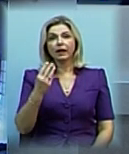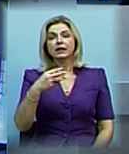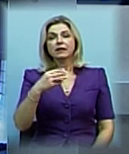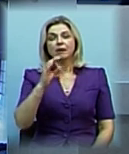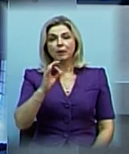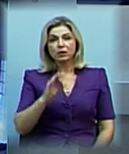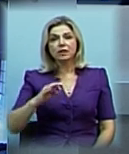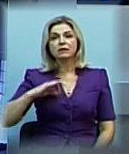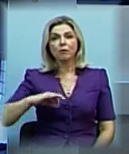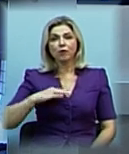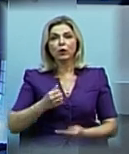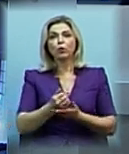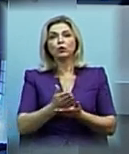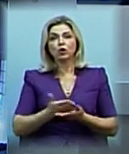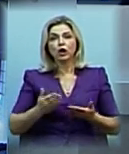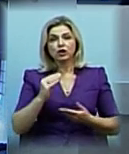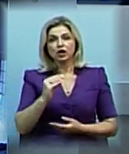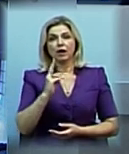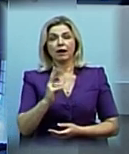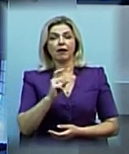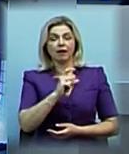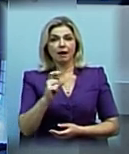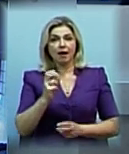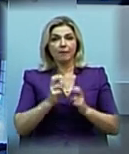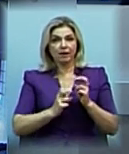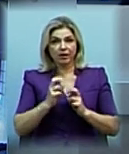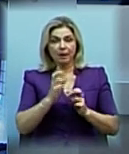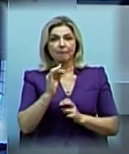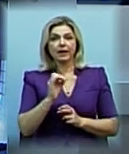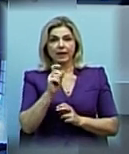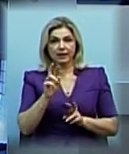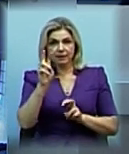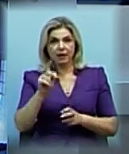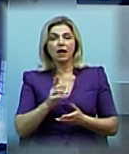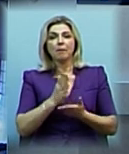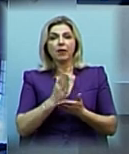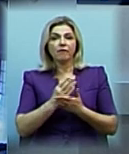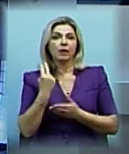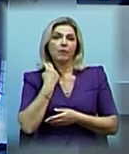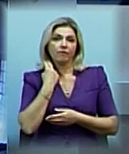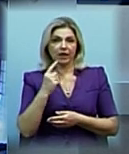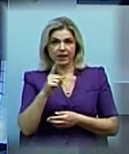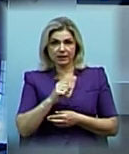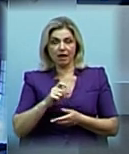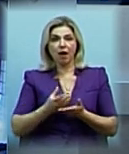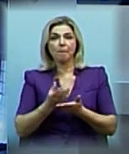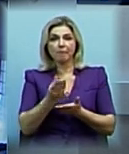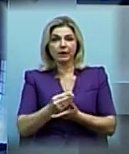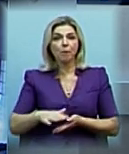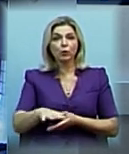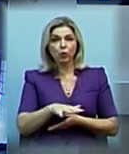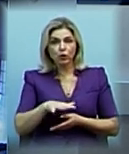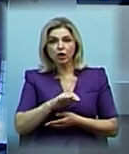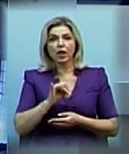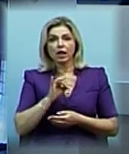30% користувачів послугами житлово-комунального підприємства «Бриз» мають заборгованість за квартплату. Продовжують